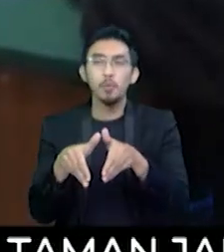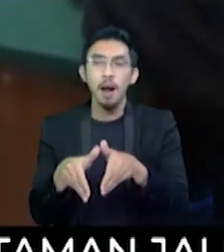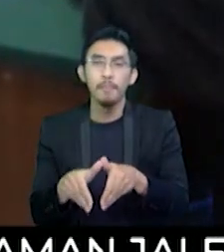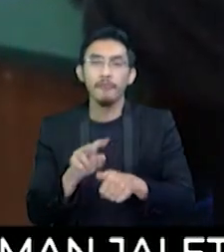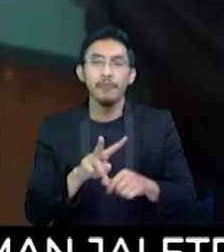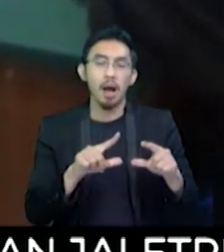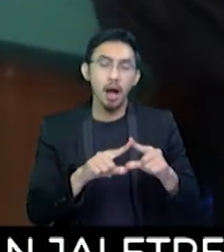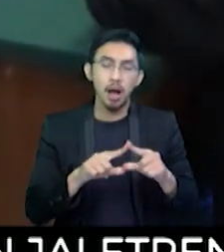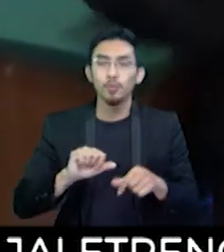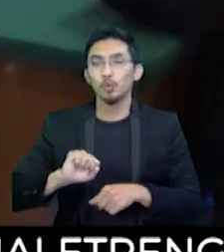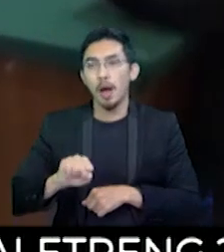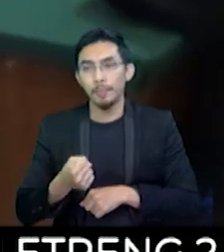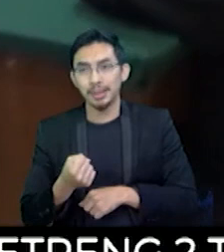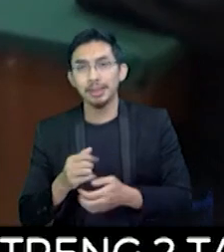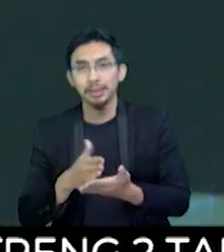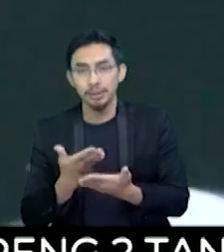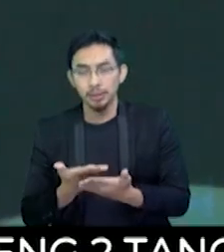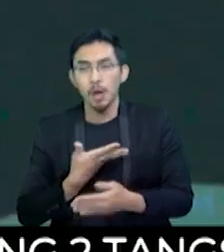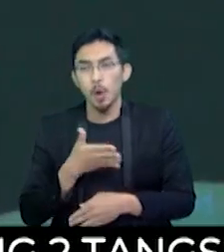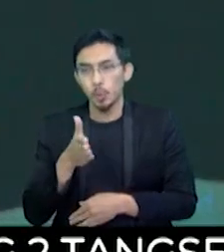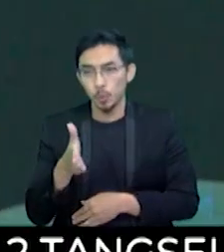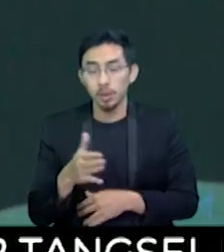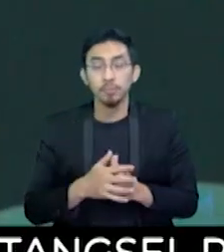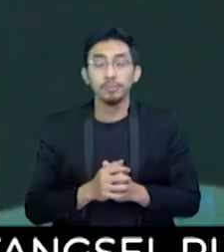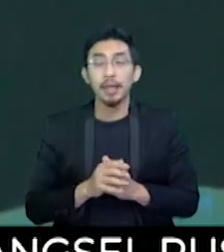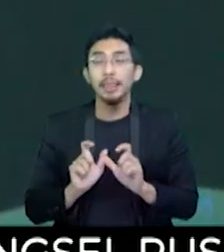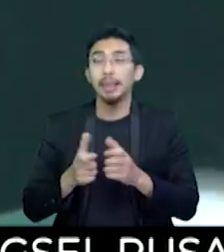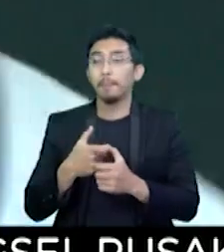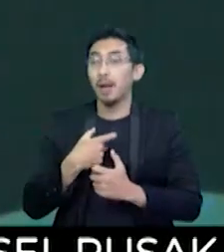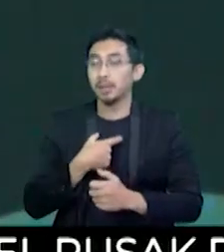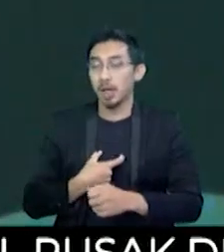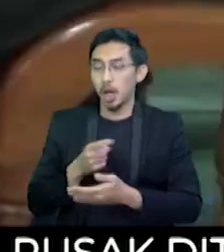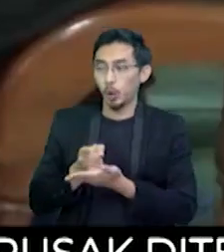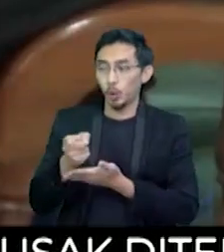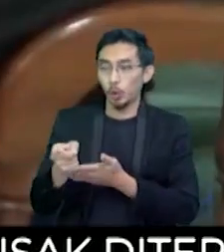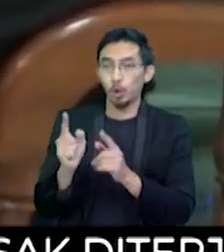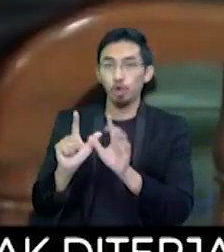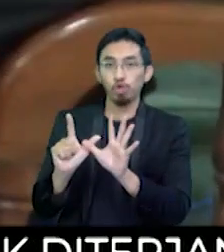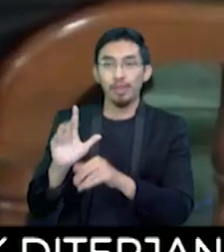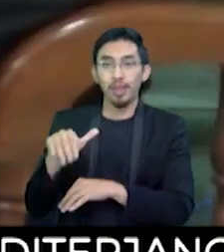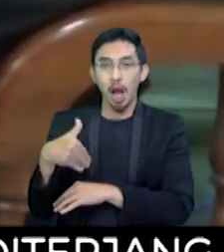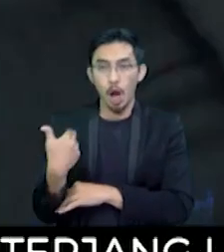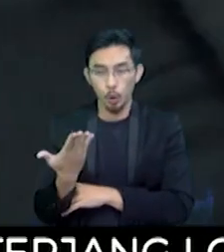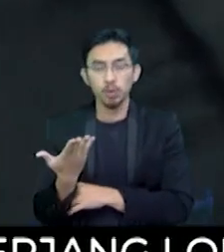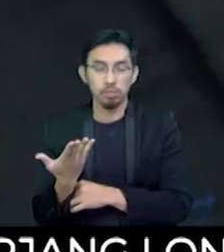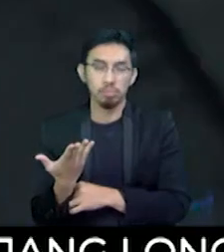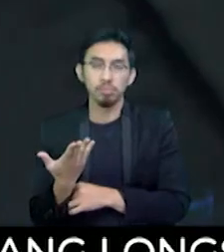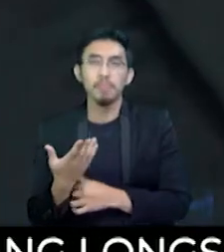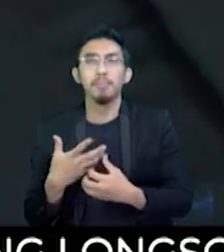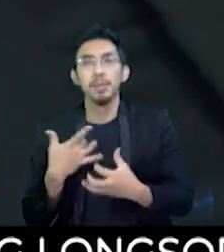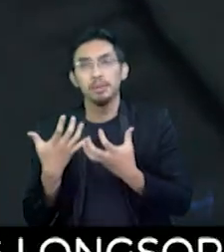Tim kuasa hukum Tubagus Jodi menilai tuntutan yang diajukan jaksa yakni hukuman 7 tahun penjara terlalu tinggi dan melewati